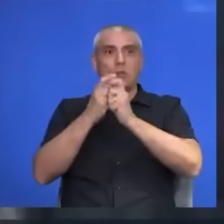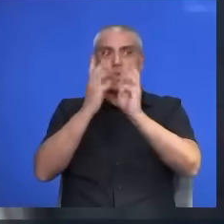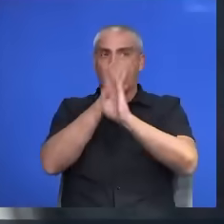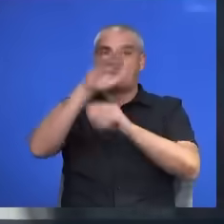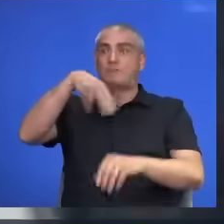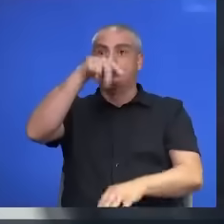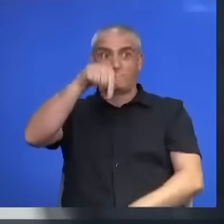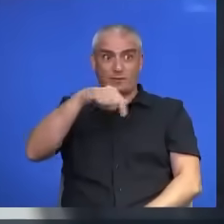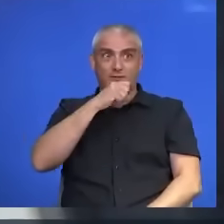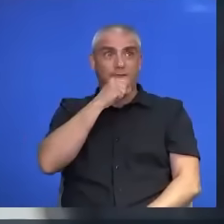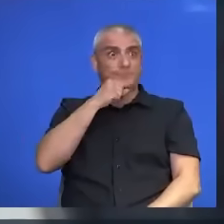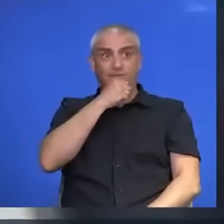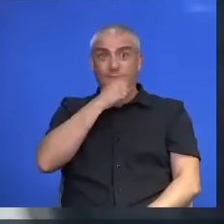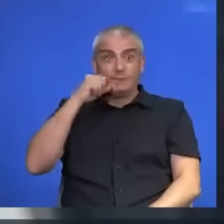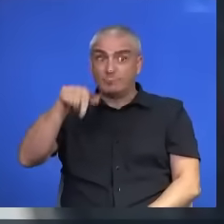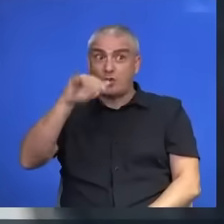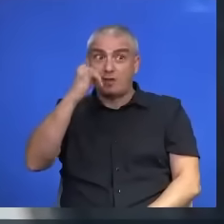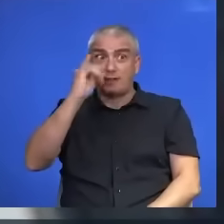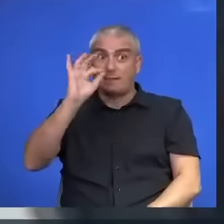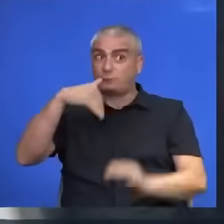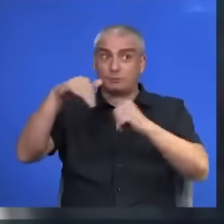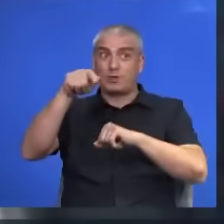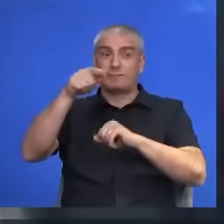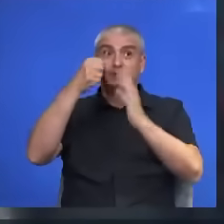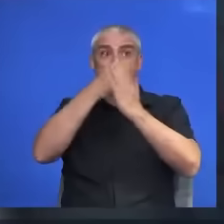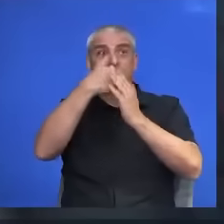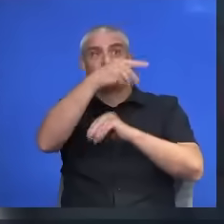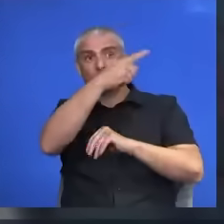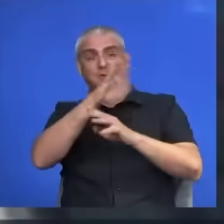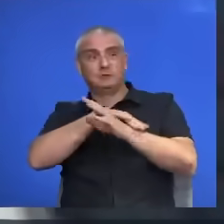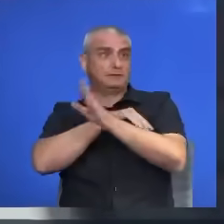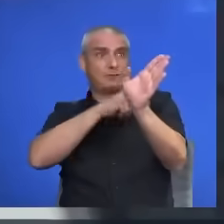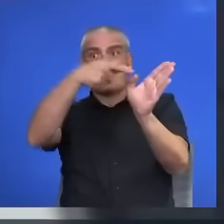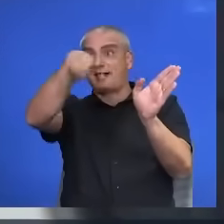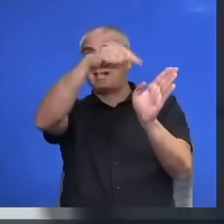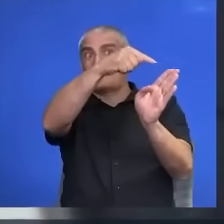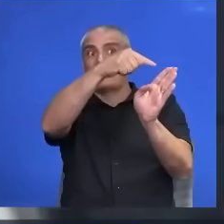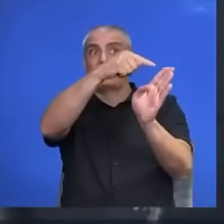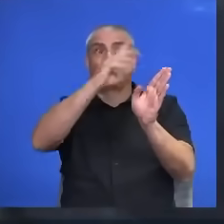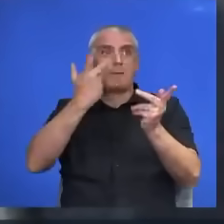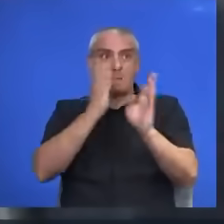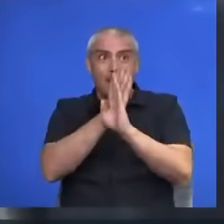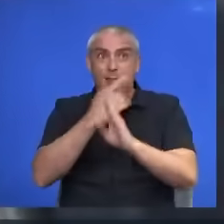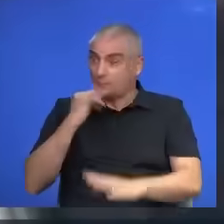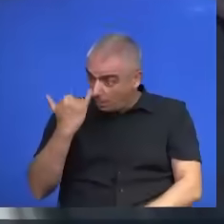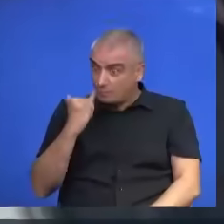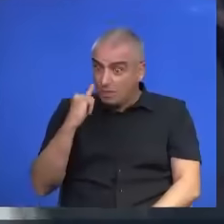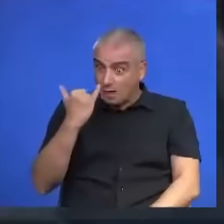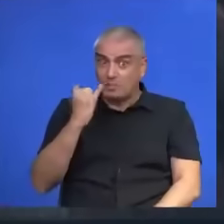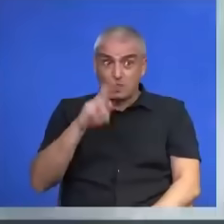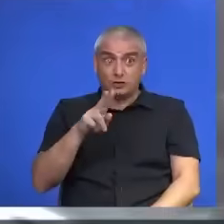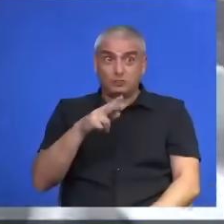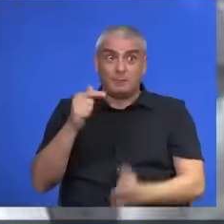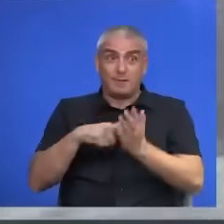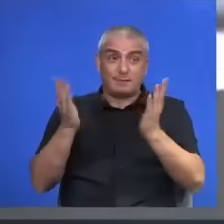פה? כן, כן, כן, ממש ברחוב. בסוף הרחוב, שמאלה, בכיכר. חולמות מה, מחבלים? כן, כן, כן, בגלל זה מהר חזרתי מכיוון. אז בואו